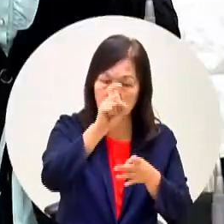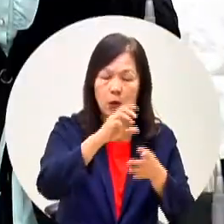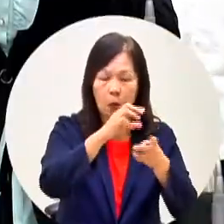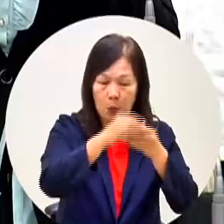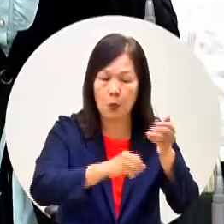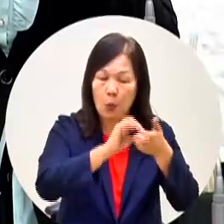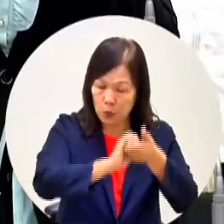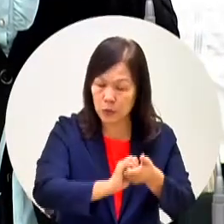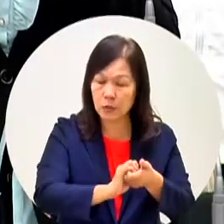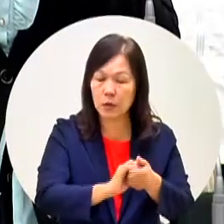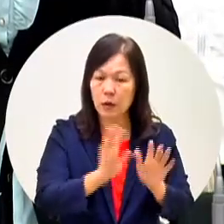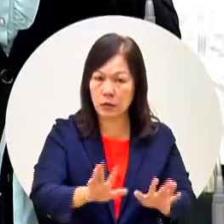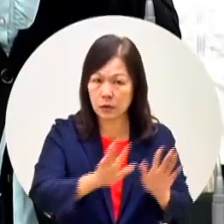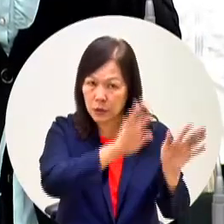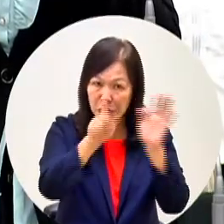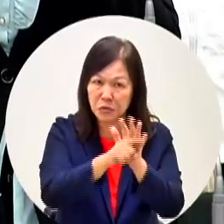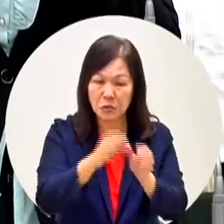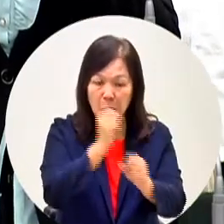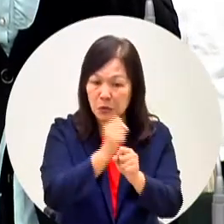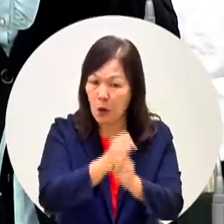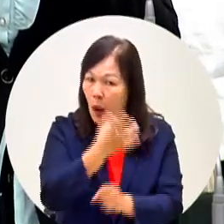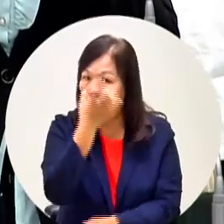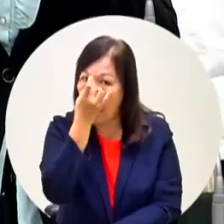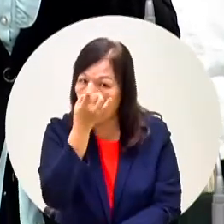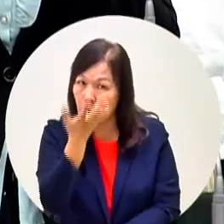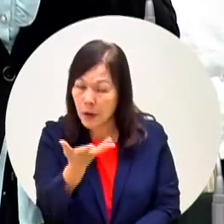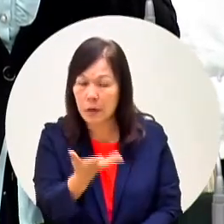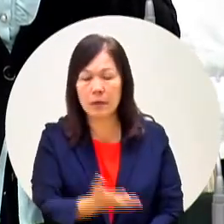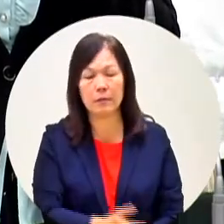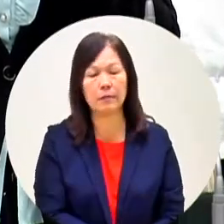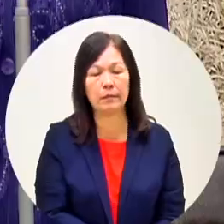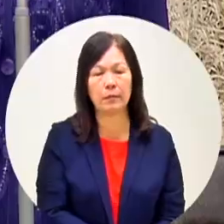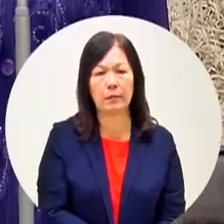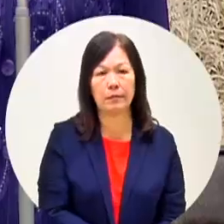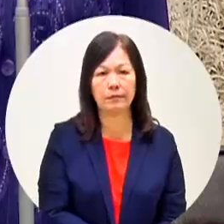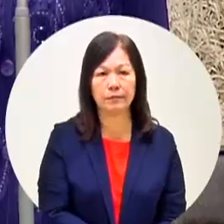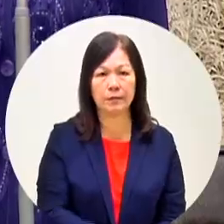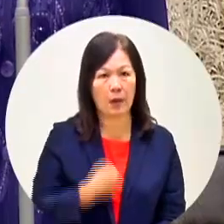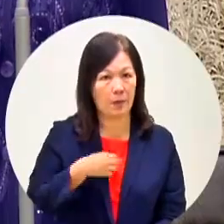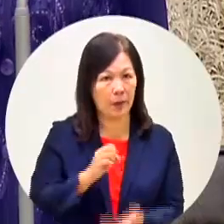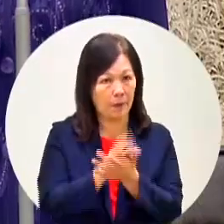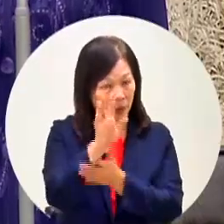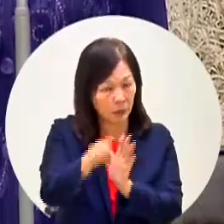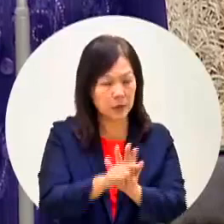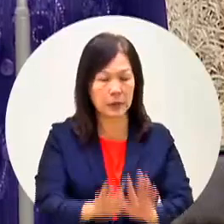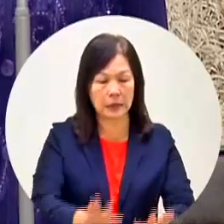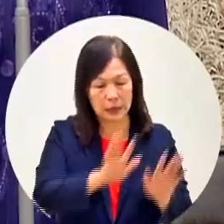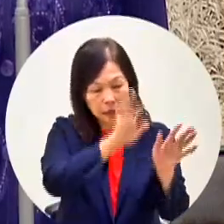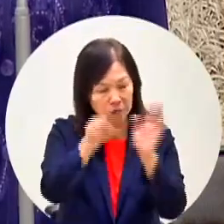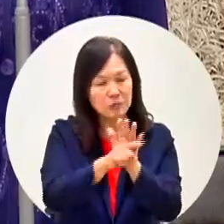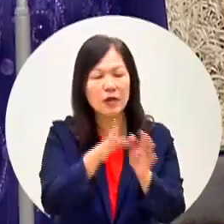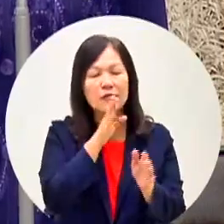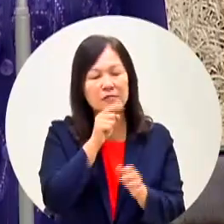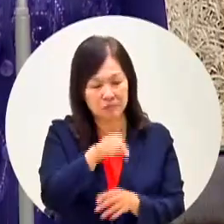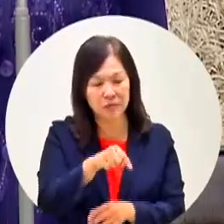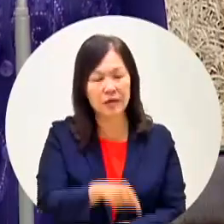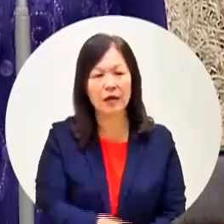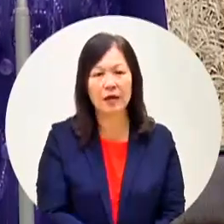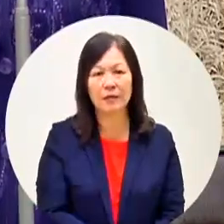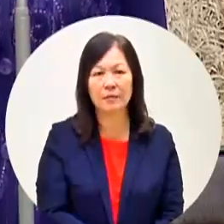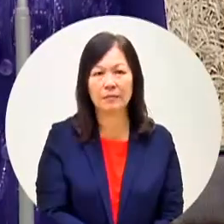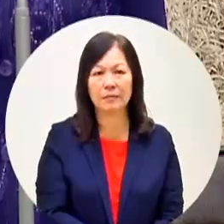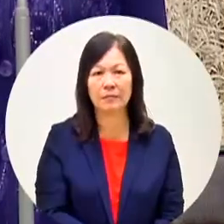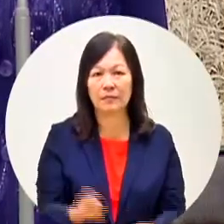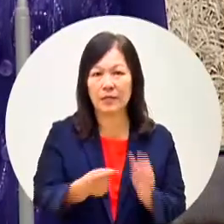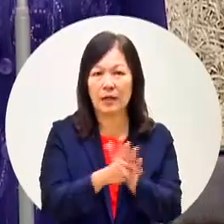做到。 跟议员报告，目前的状况应该是这样，就是说要透过跟中